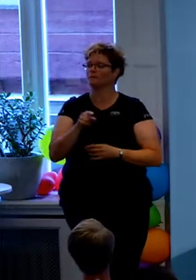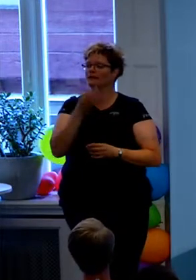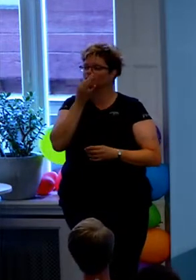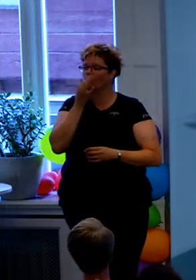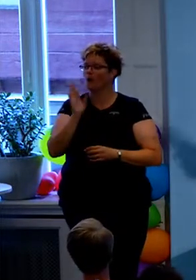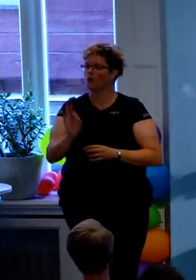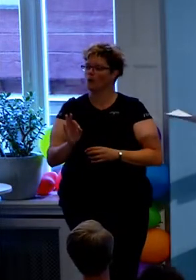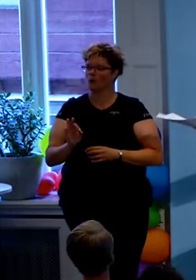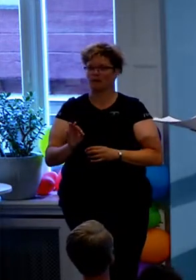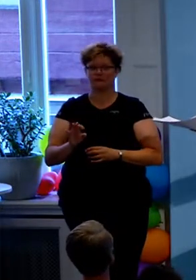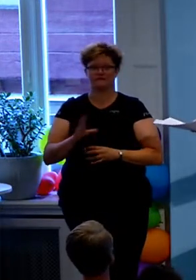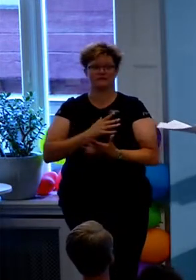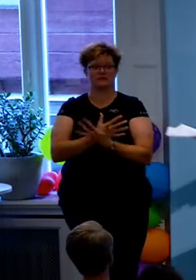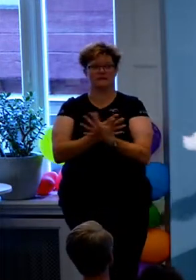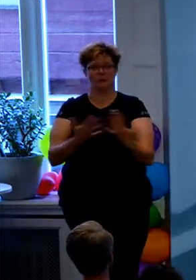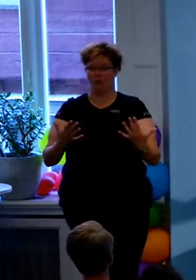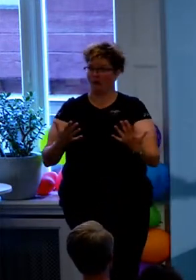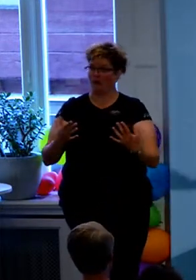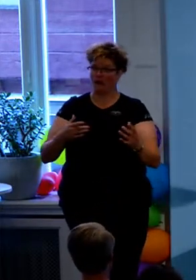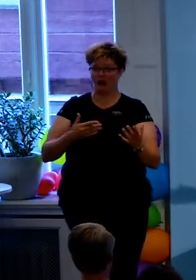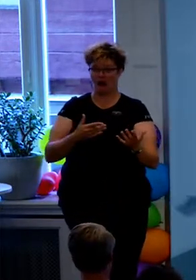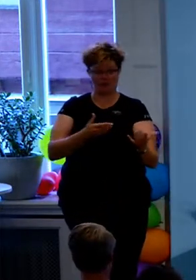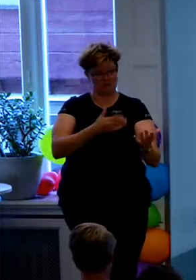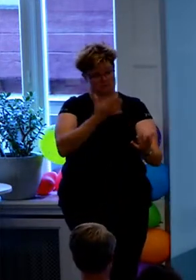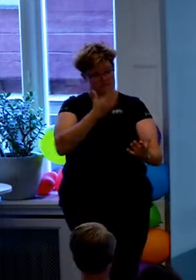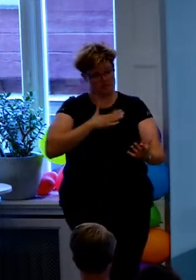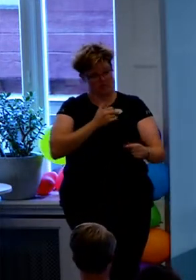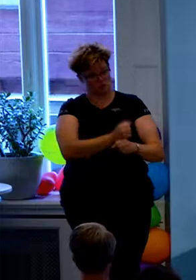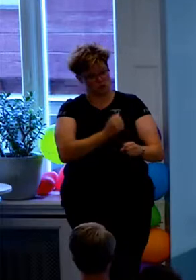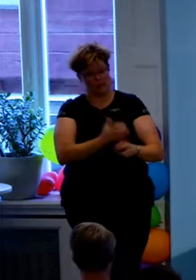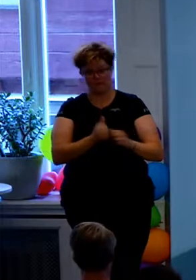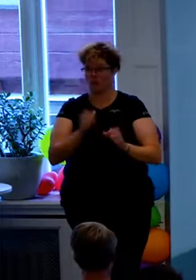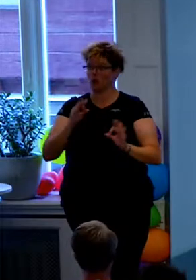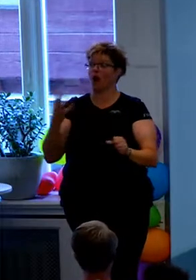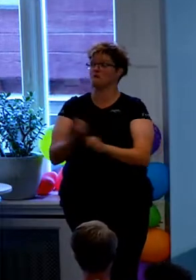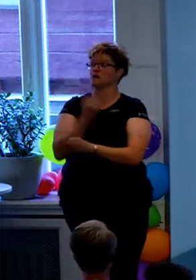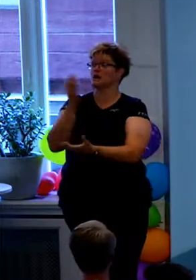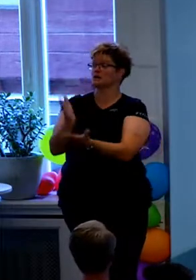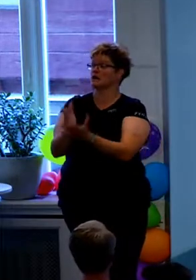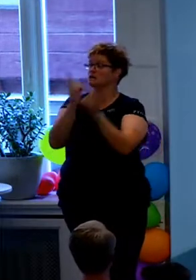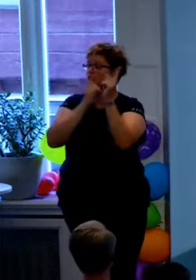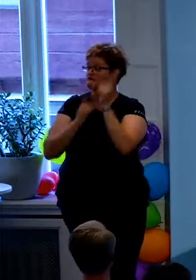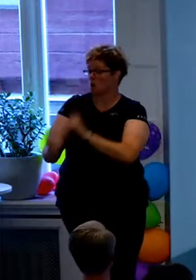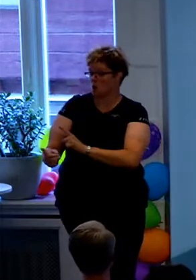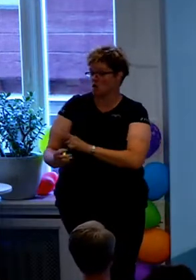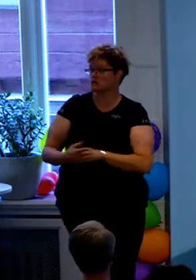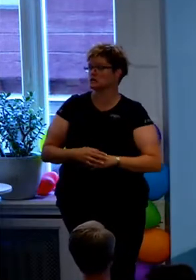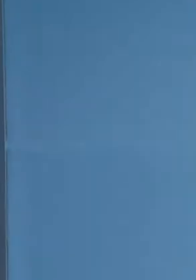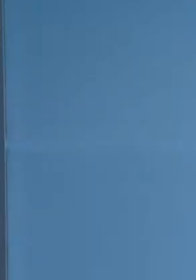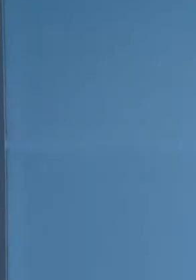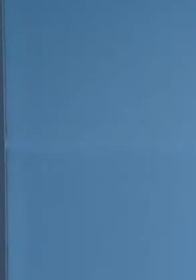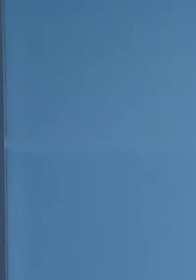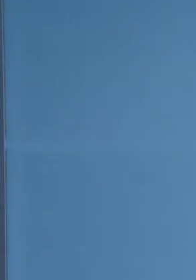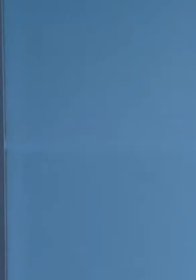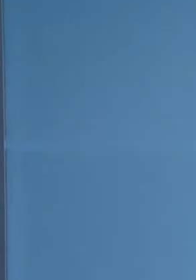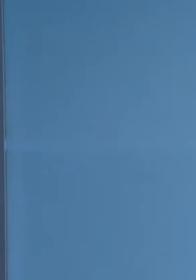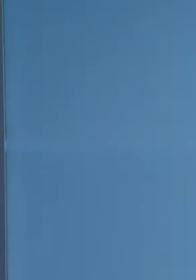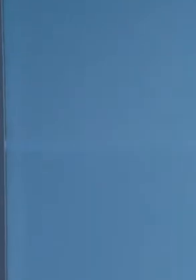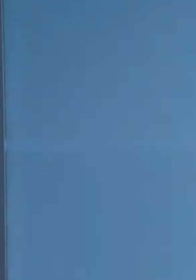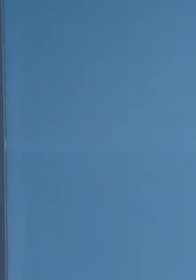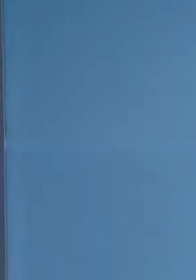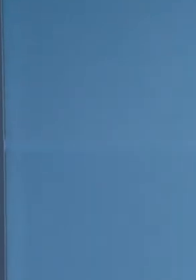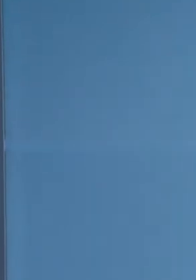frågan. Det finns många som står till förfogande, men hur får vi tag på rätt folk? Och hur håller vi på med det livslånga